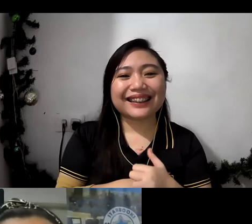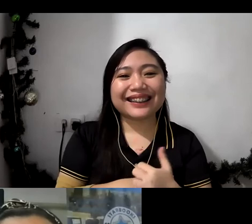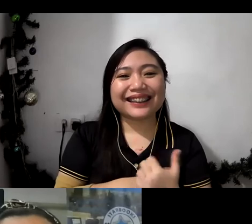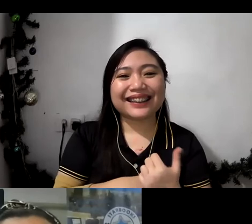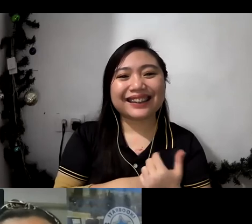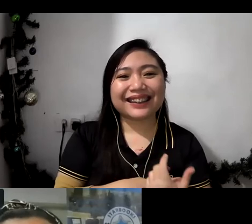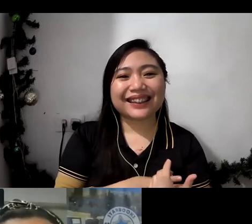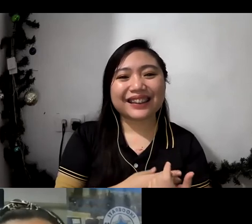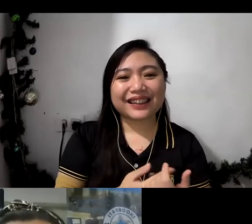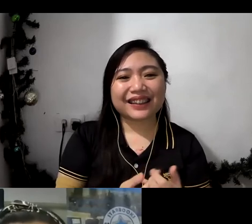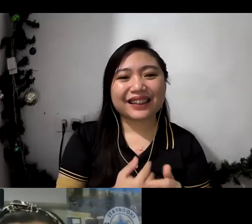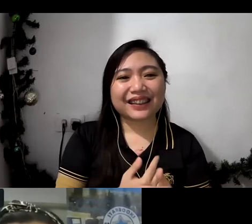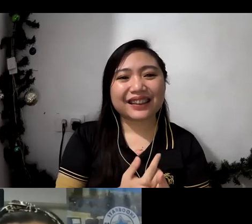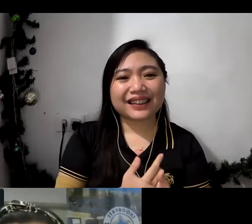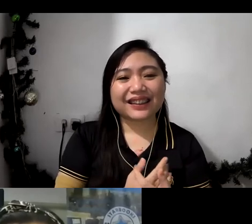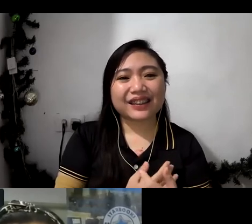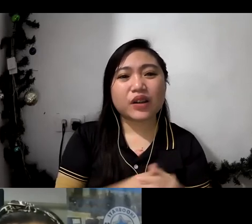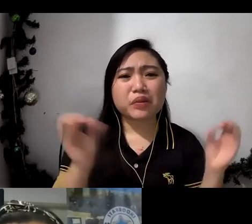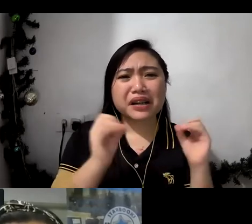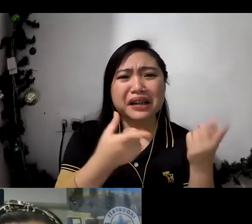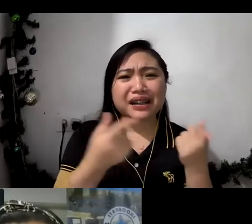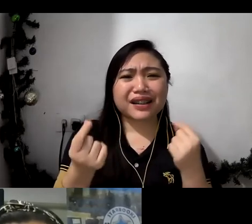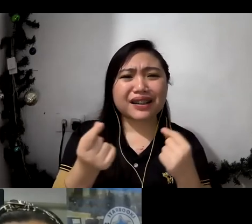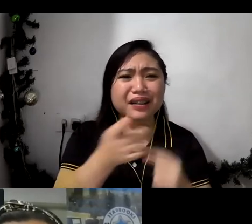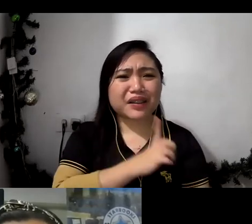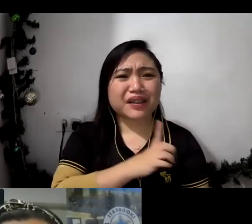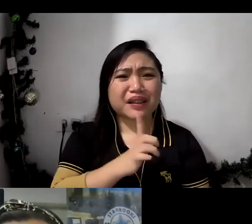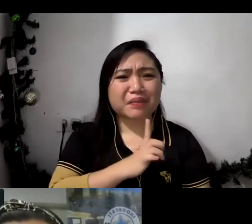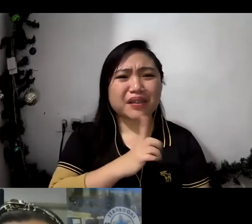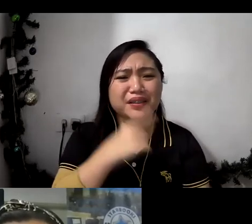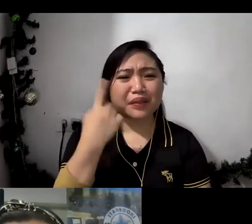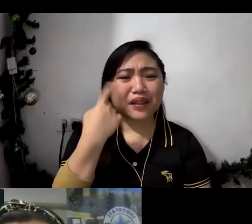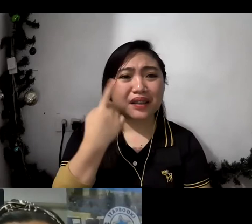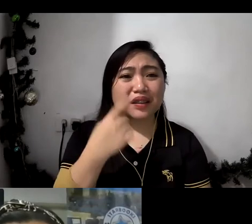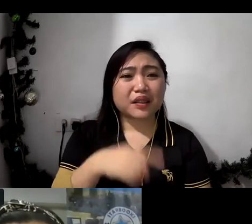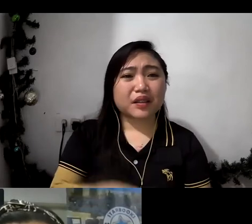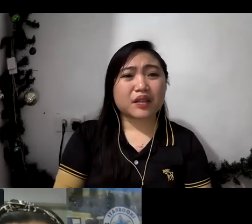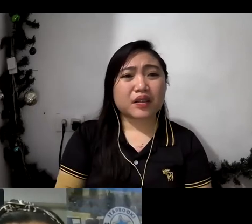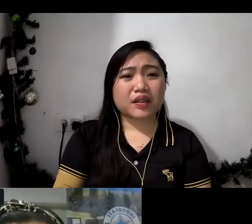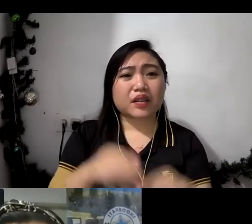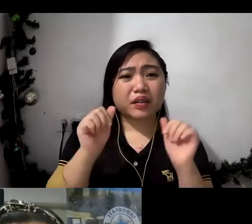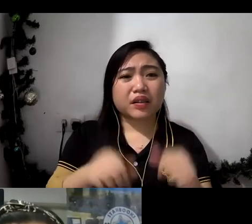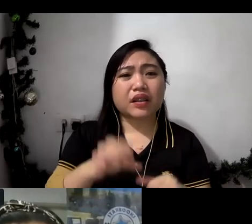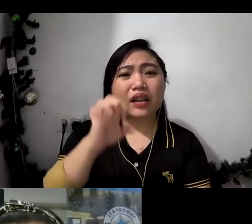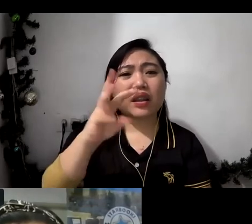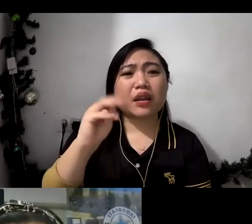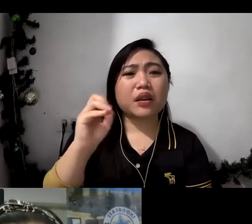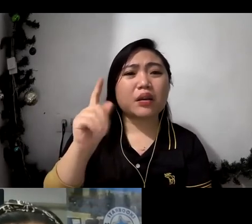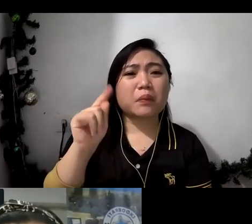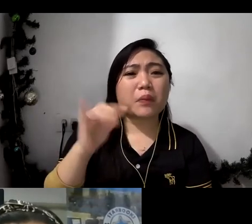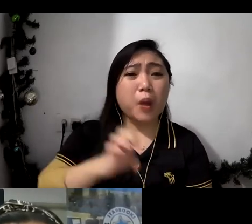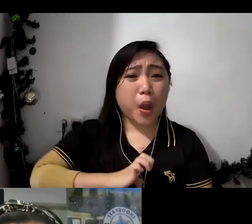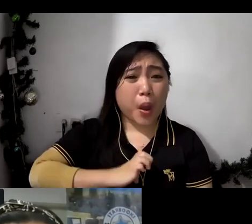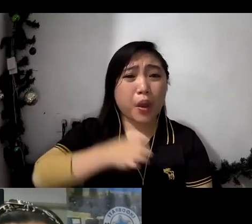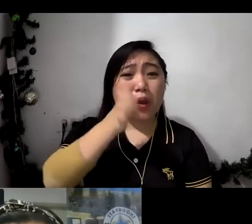term. Siya ay parang wala talagang ginagawa, parang batugan lang sa bahay. Then that could account as an emotional abuse, no? Sa bahagi